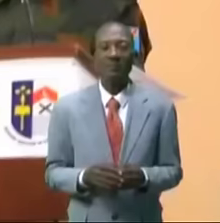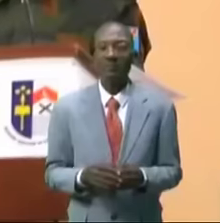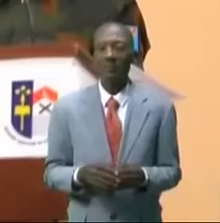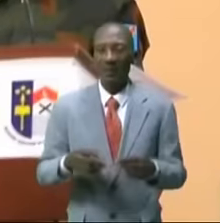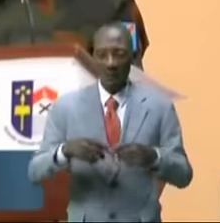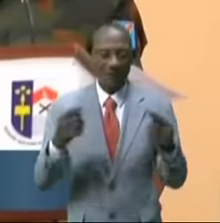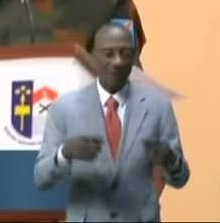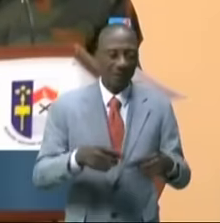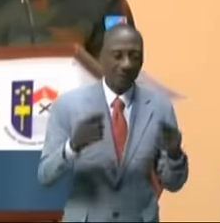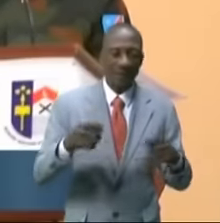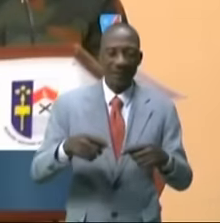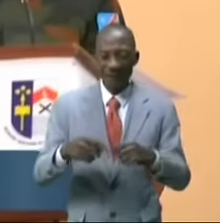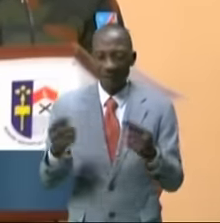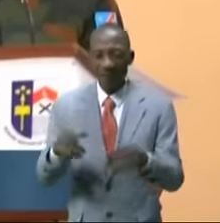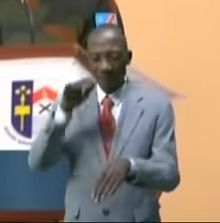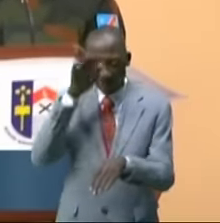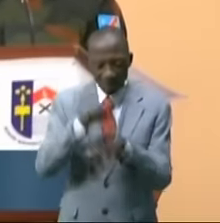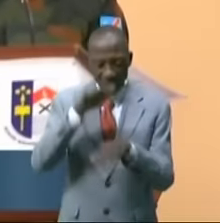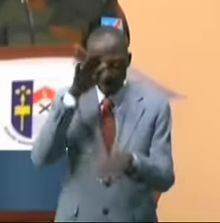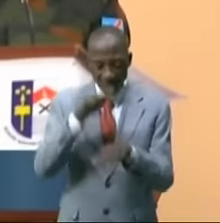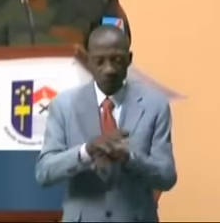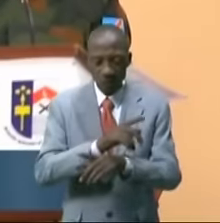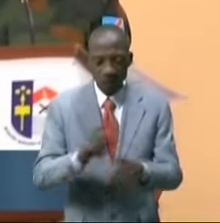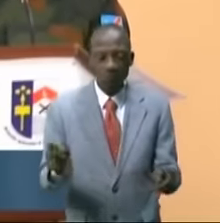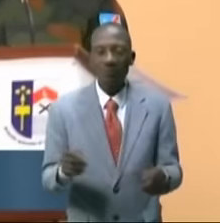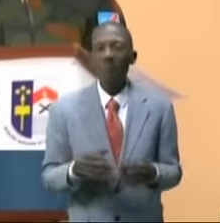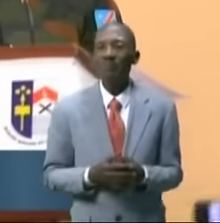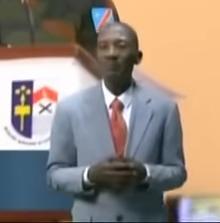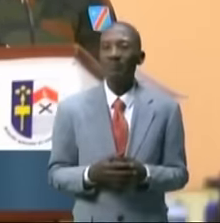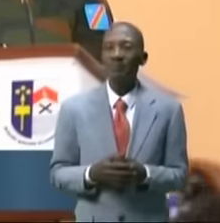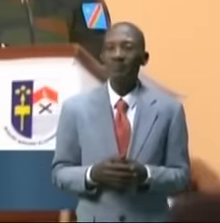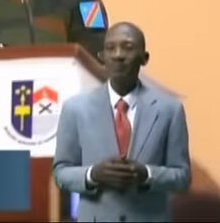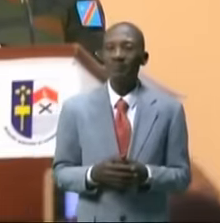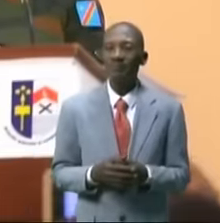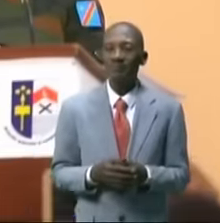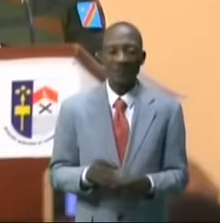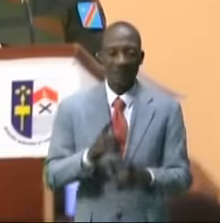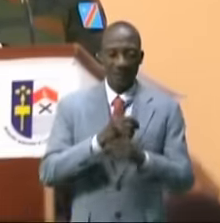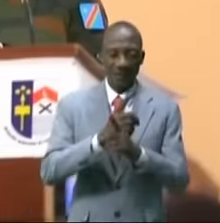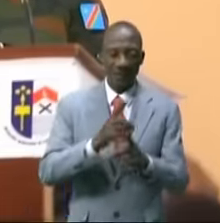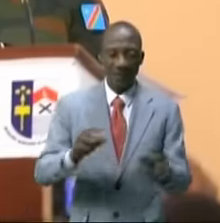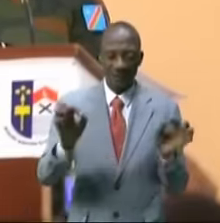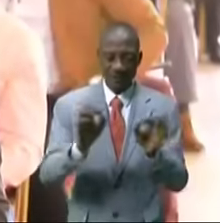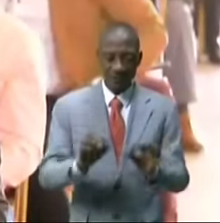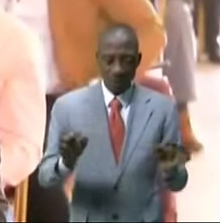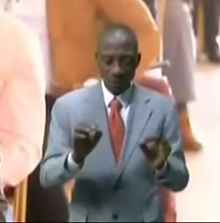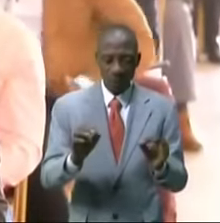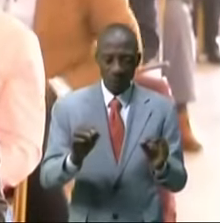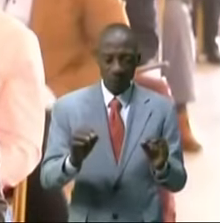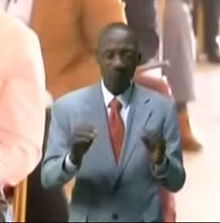la trahison. Sans défense, il n'y a pas de sécurité.